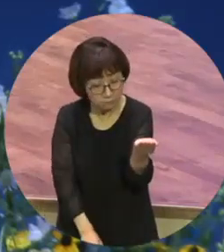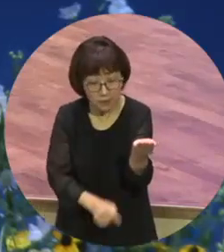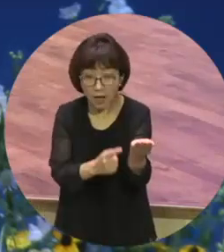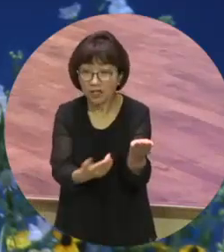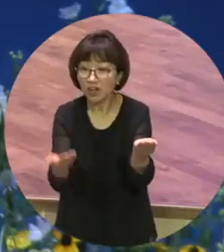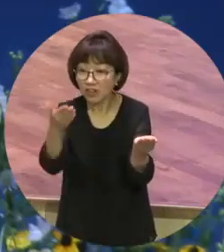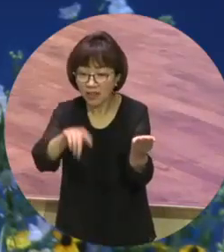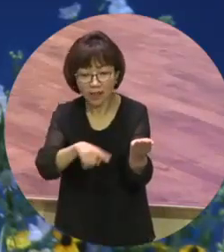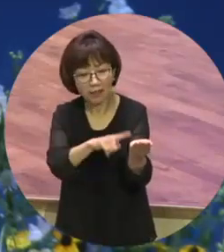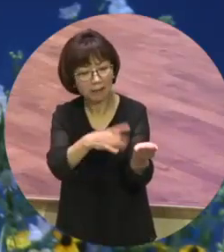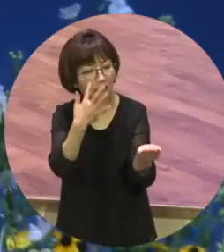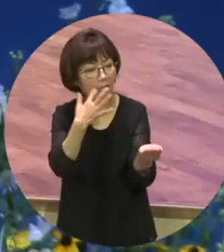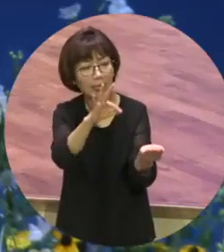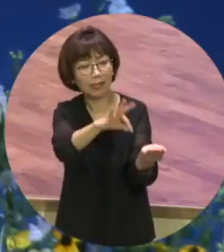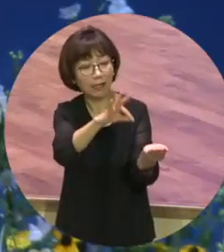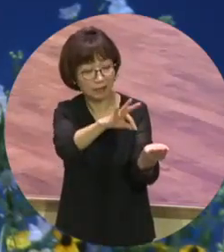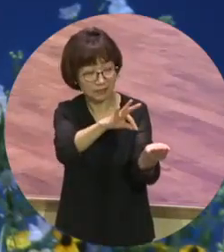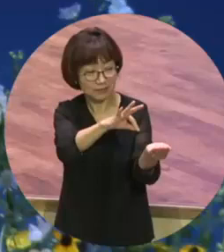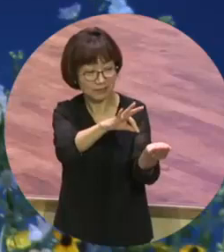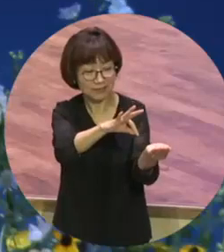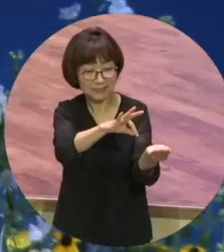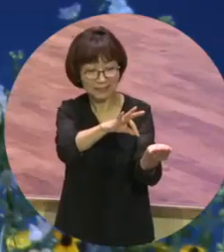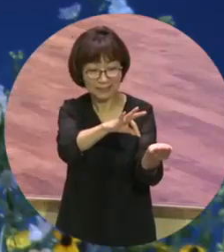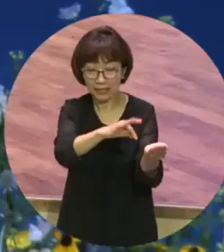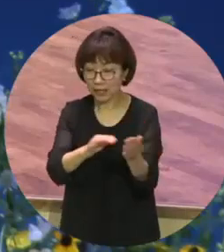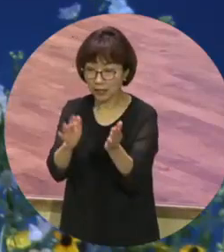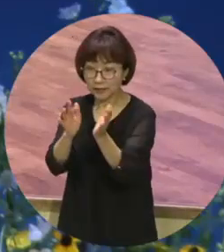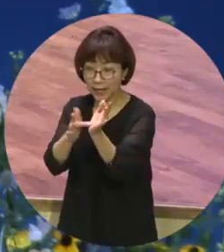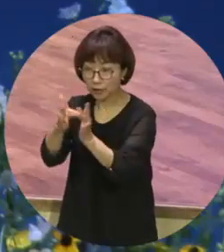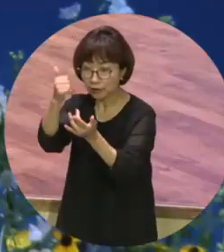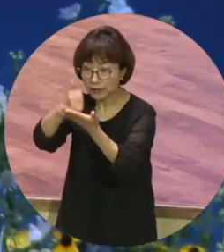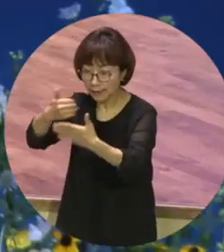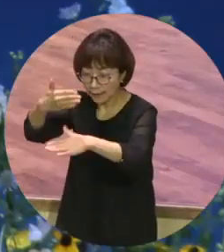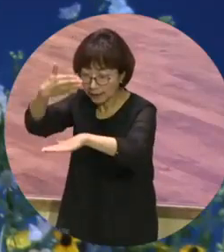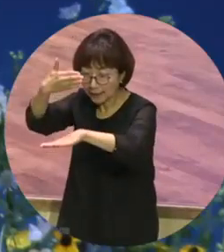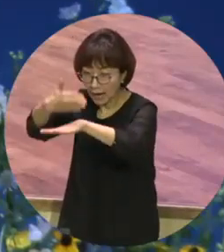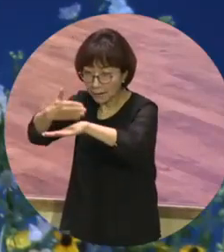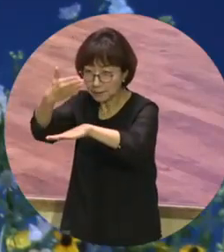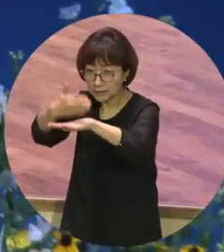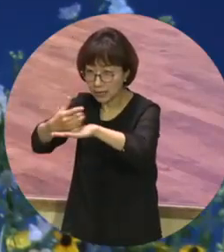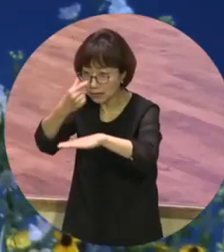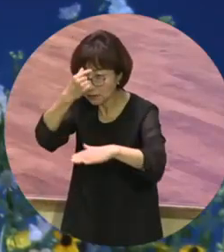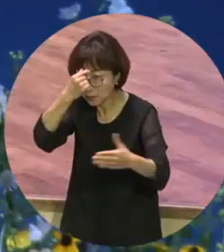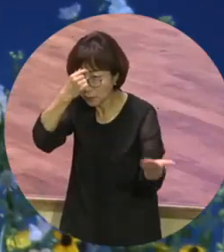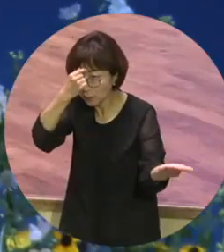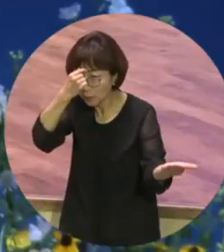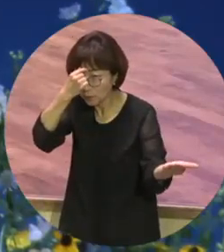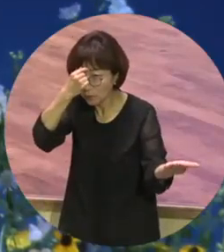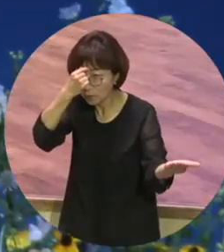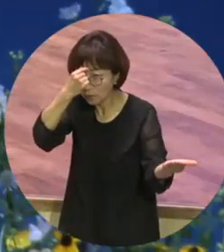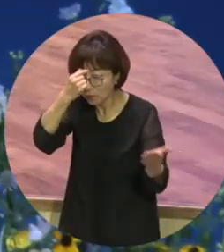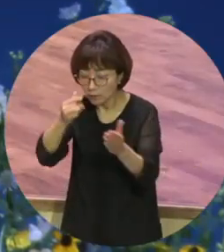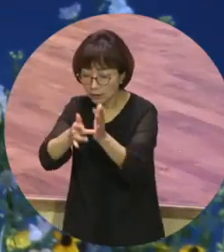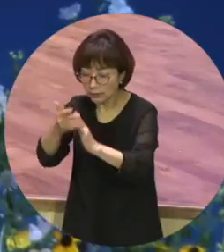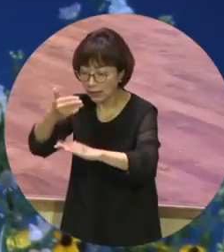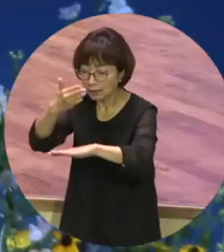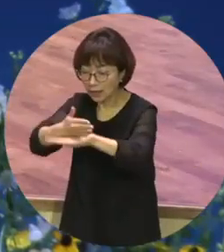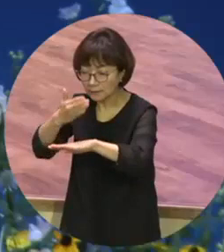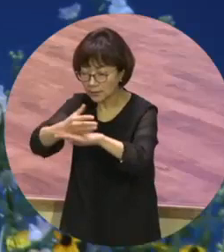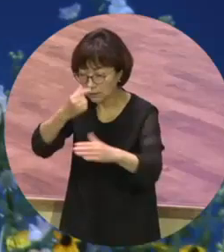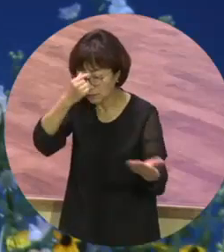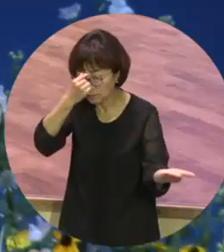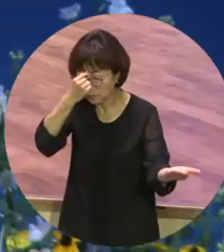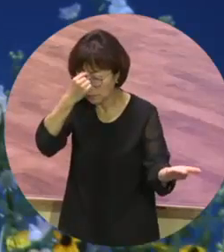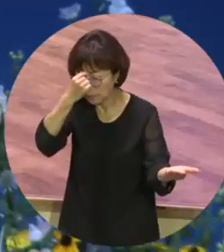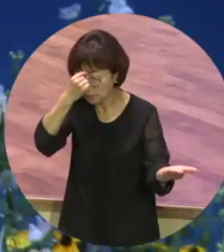이 보잘것없는 것이 예수님의 이 감사의 기도라는 이 어마어마한 이것이 들어가니까